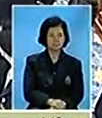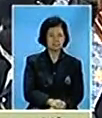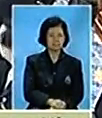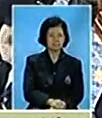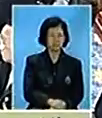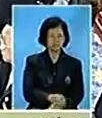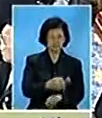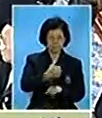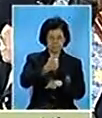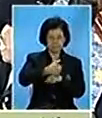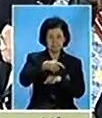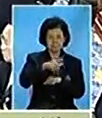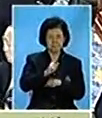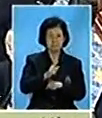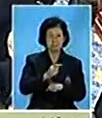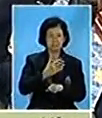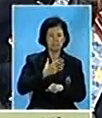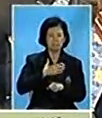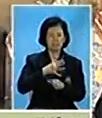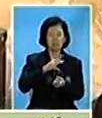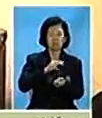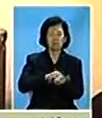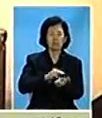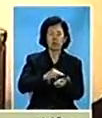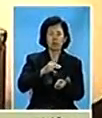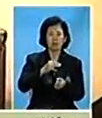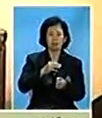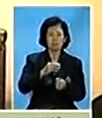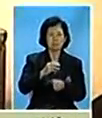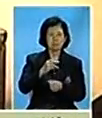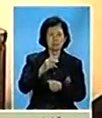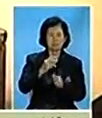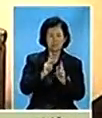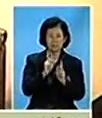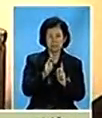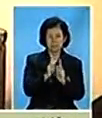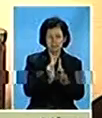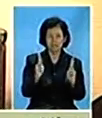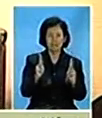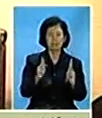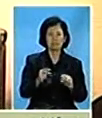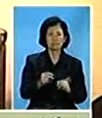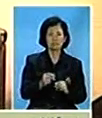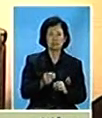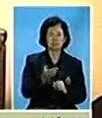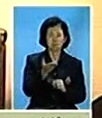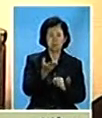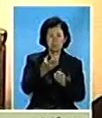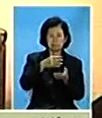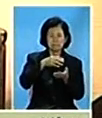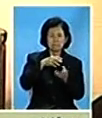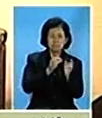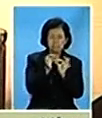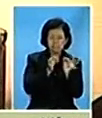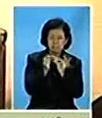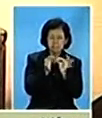กราบเรียนท่านประธานนะครับผมนายแพทย์ทะเลศกัสนายระบวงนะครับกรรมธิการนะครับก็ขออนุญาตชี้แจงเพิ่มเติมนิดนึ